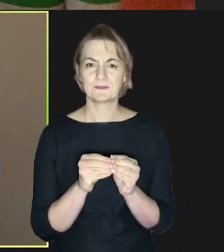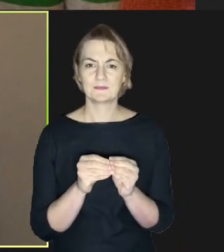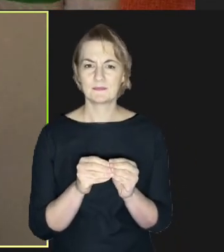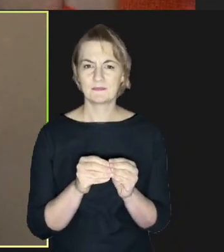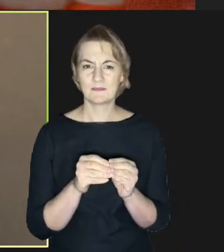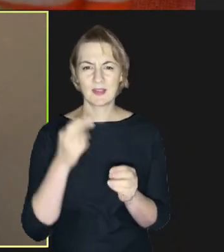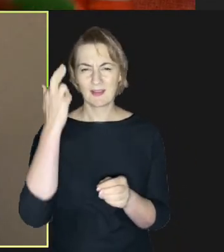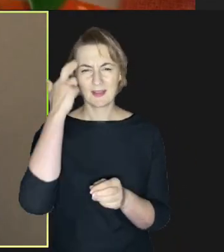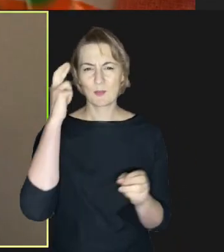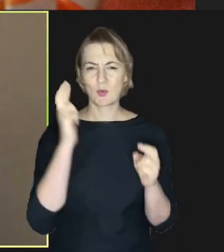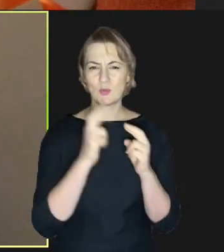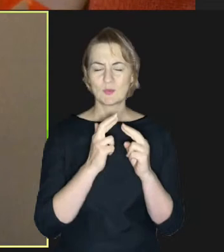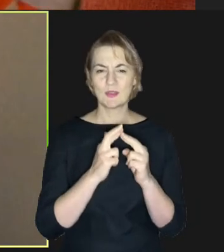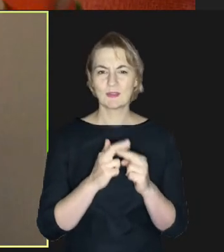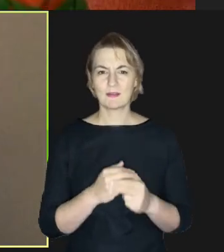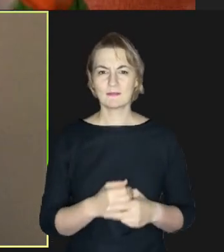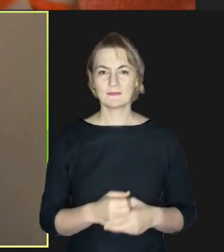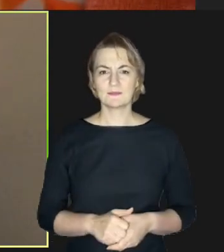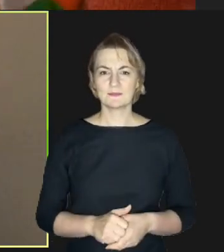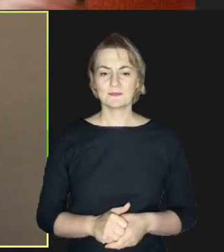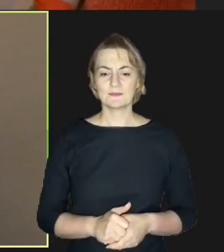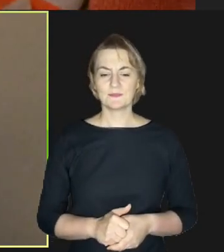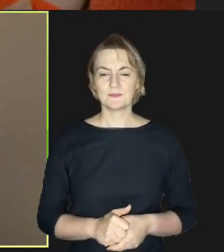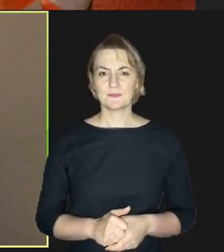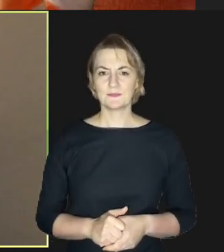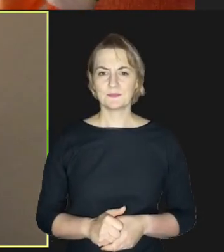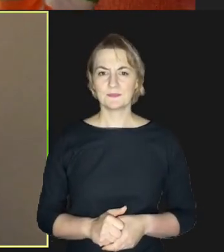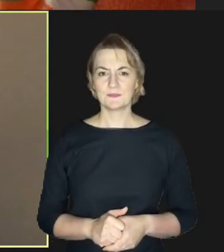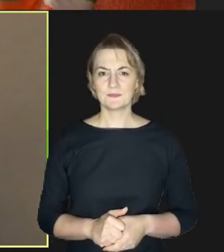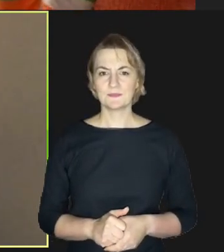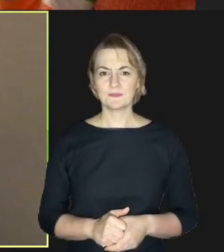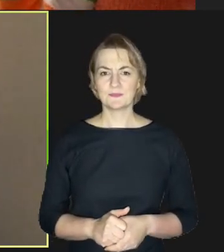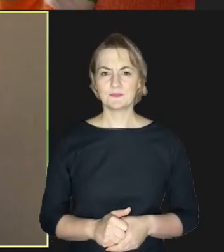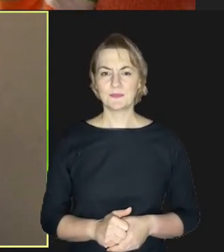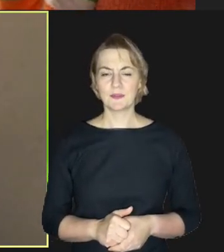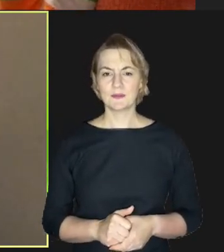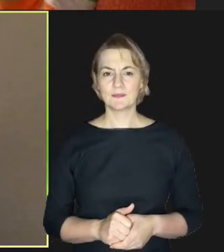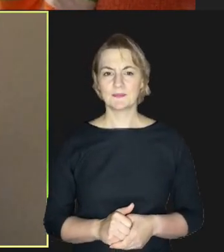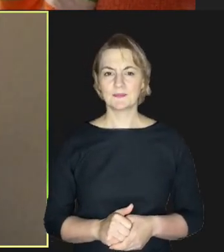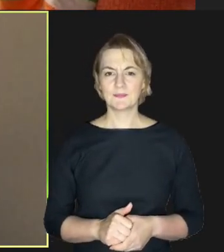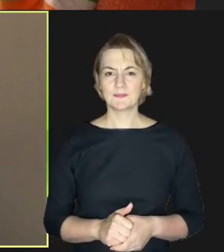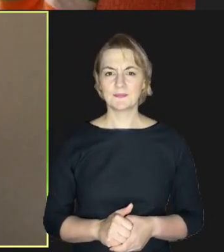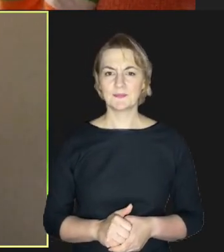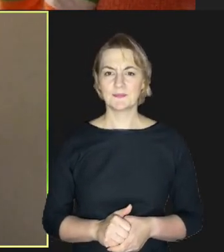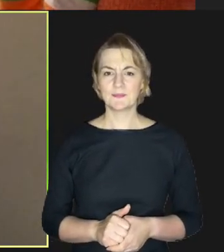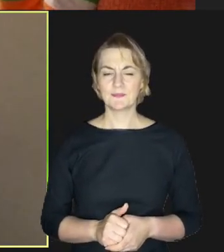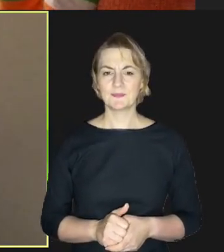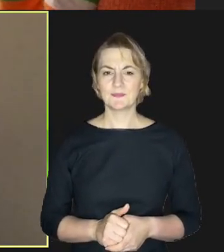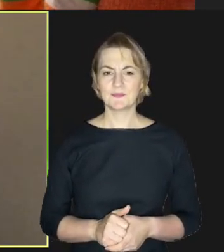nieporozumienia, tak? Tego dualistycznego